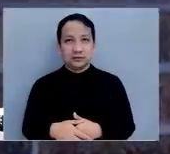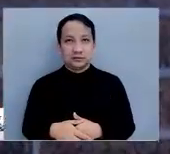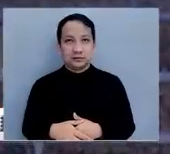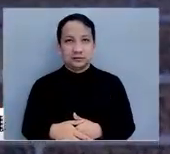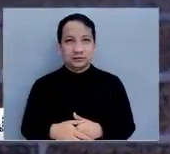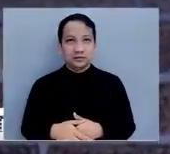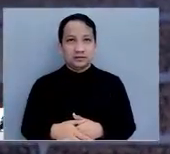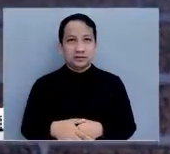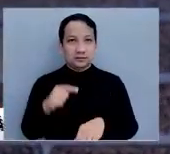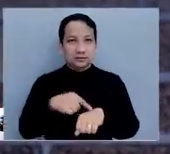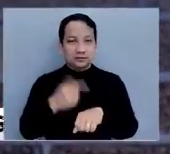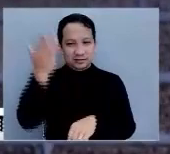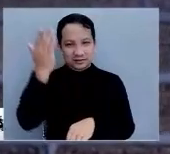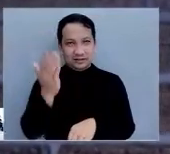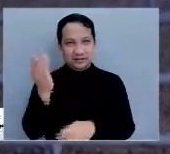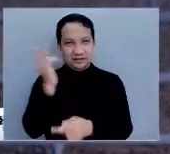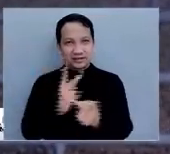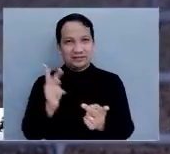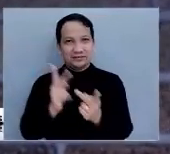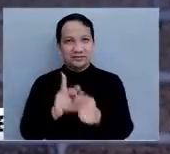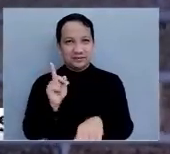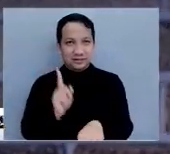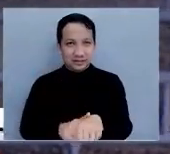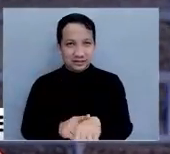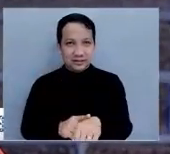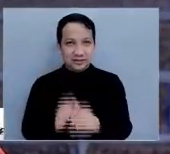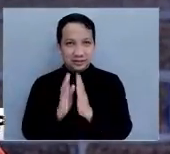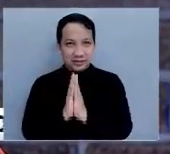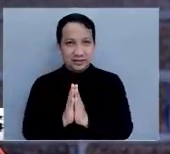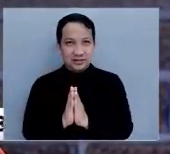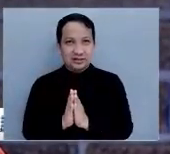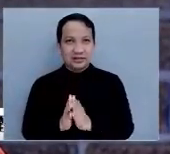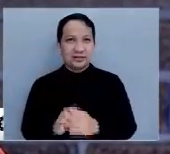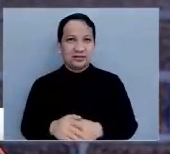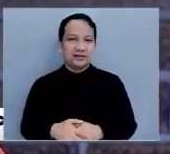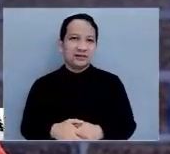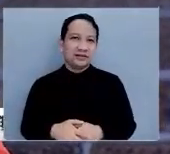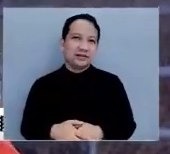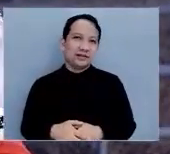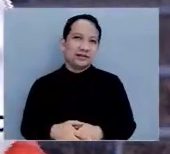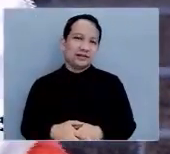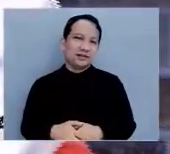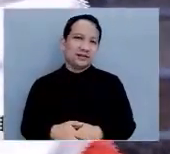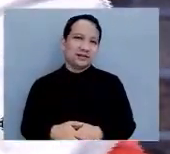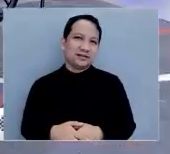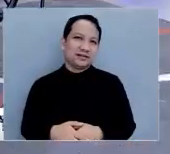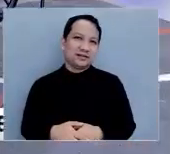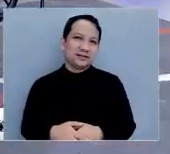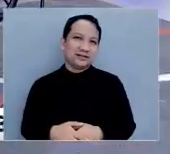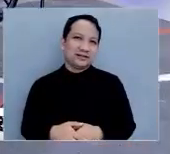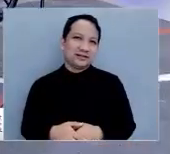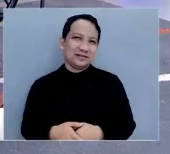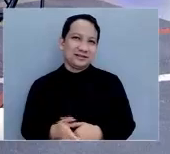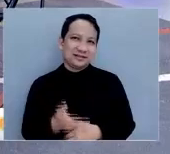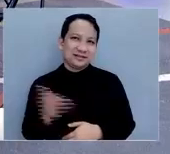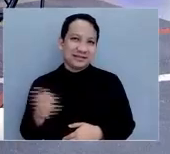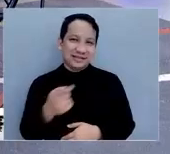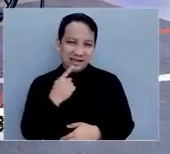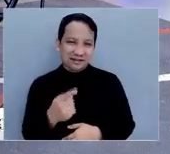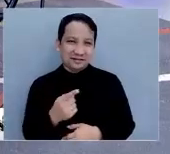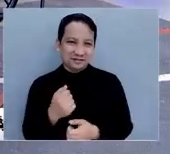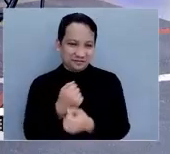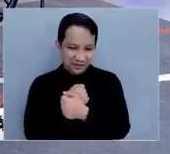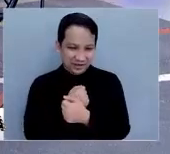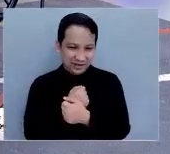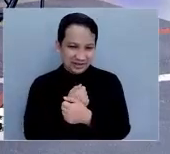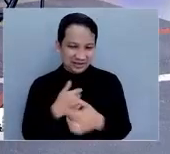God's perfect time. Yes. Career muna, parang ganyan, di ba? Oo, so, ito nga so sa ating mga, yung mga nagmamahal